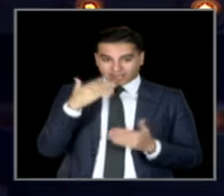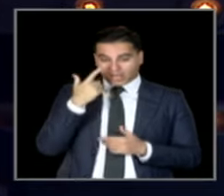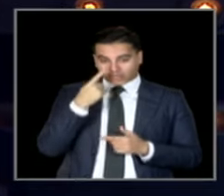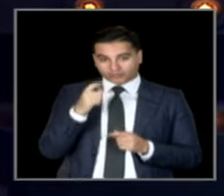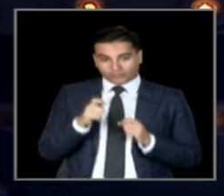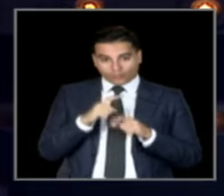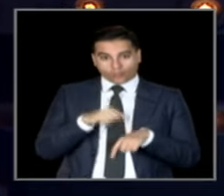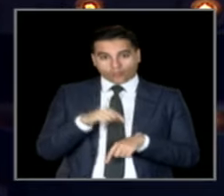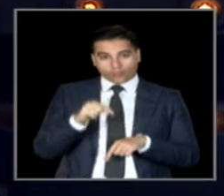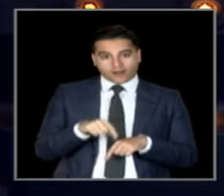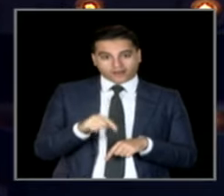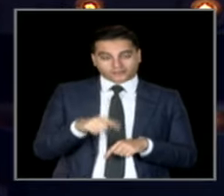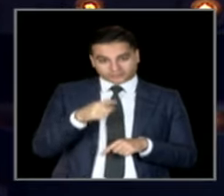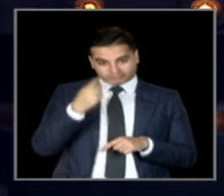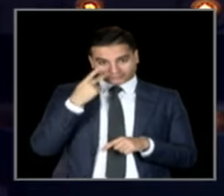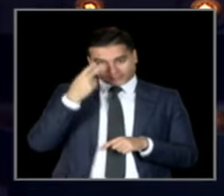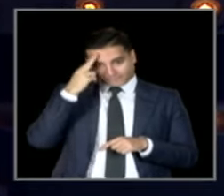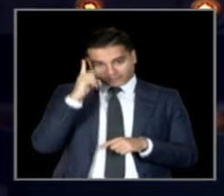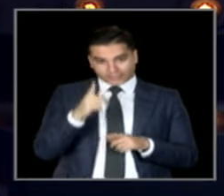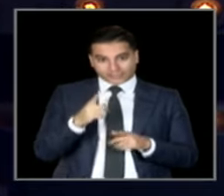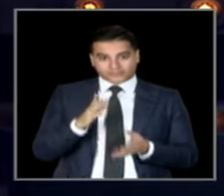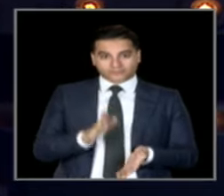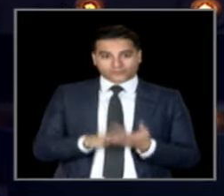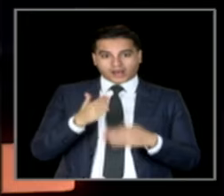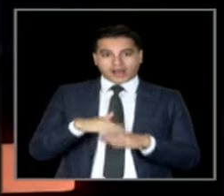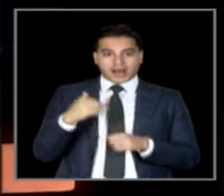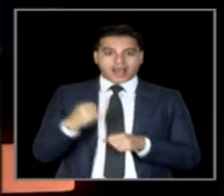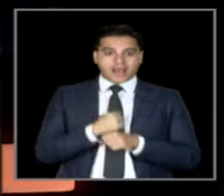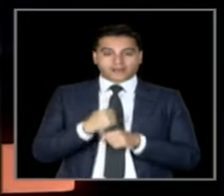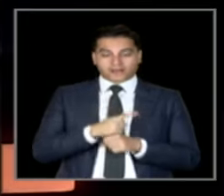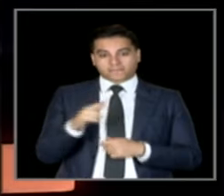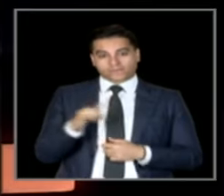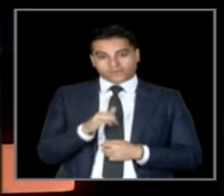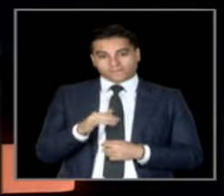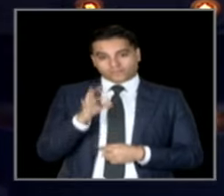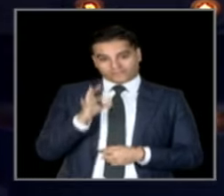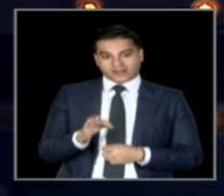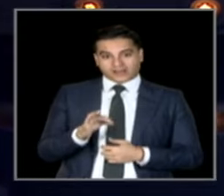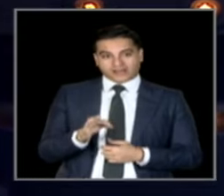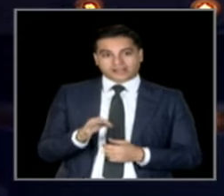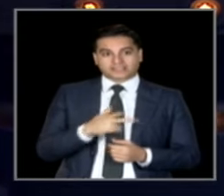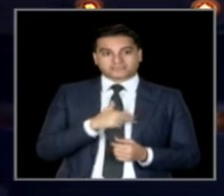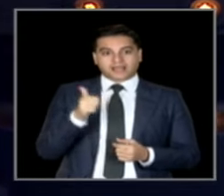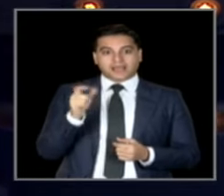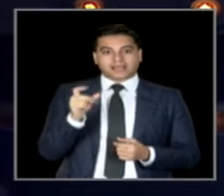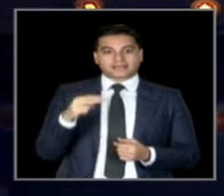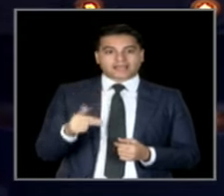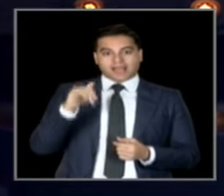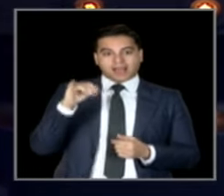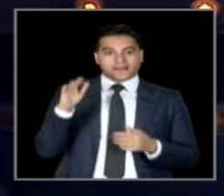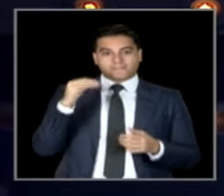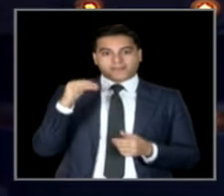في الحقبة الزمنية دي مين اللي كانت بتخرج أعمال مهمة هي فعلاً إنعام محمد